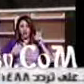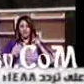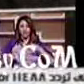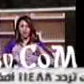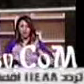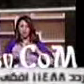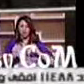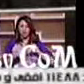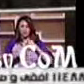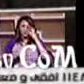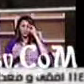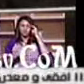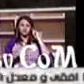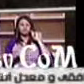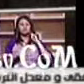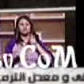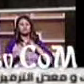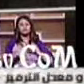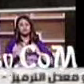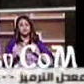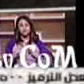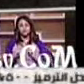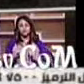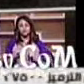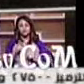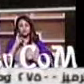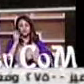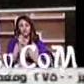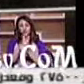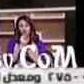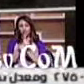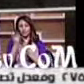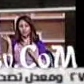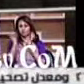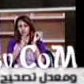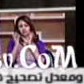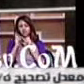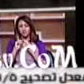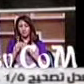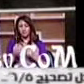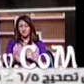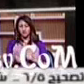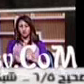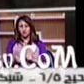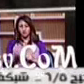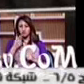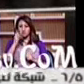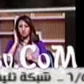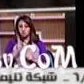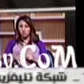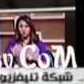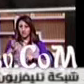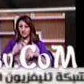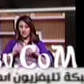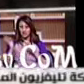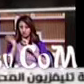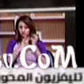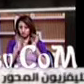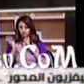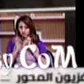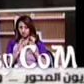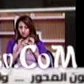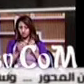يعني باي حال من الاحوال تعتبر مهزله ايه المانع عن ده يتكرر تاني هو طبعا